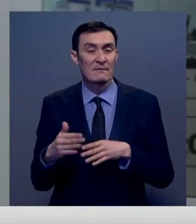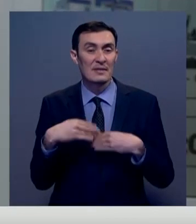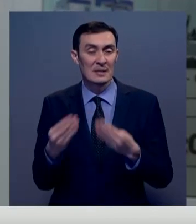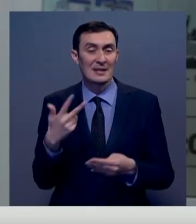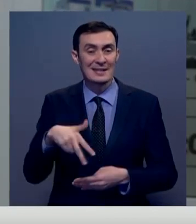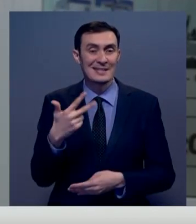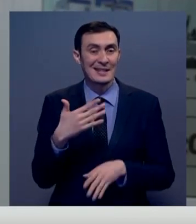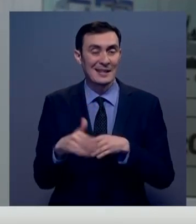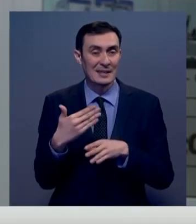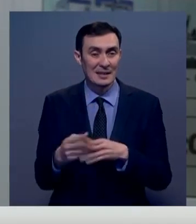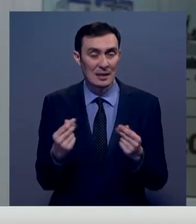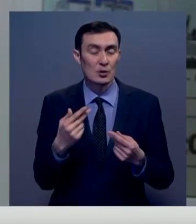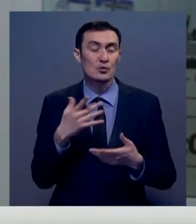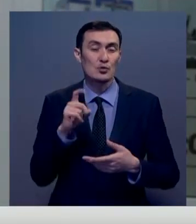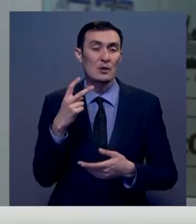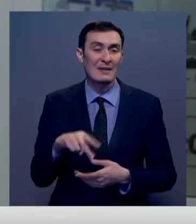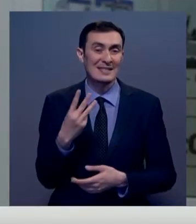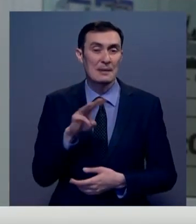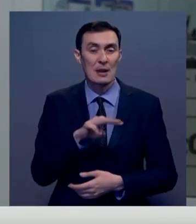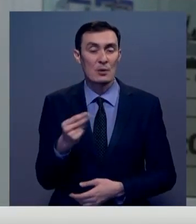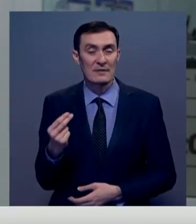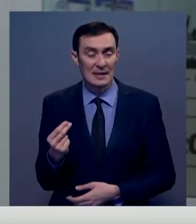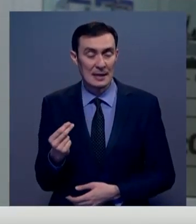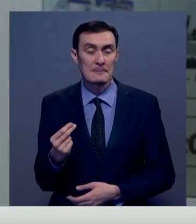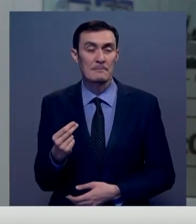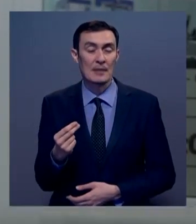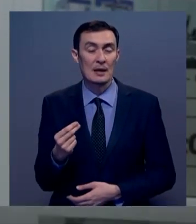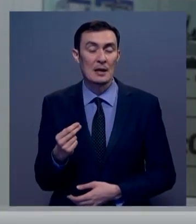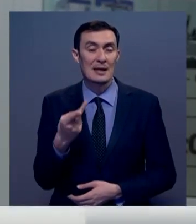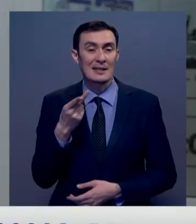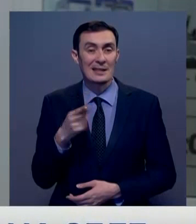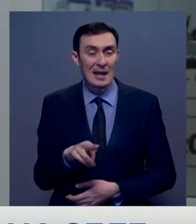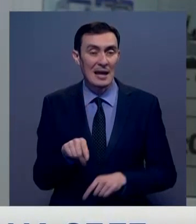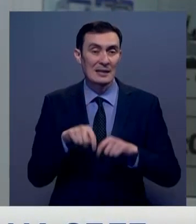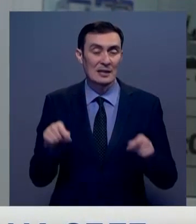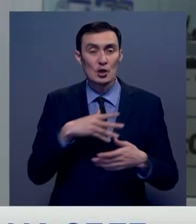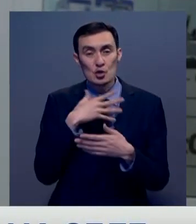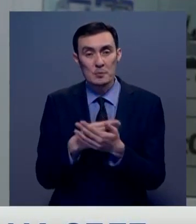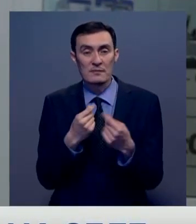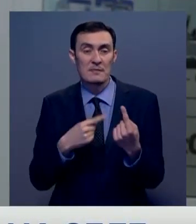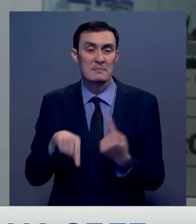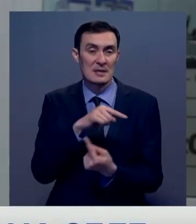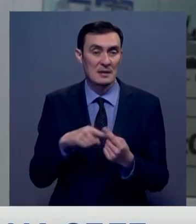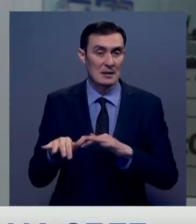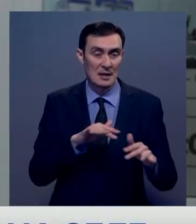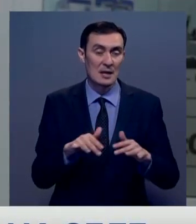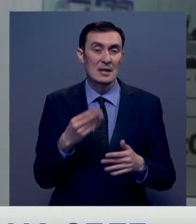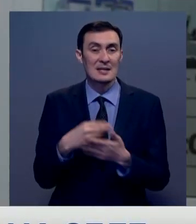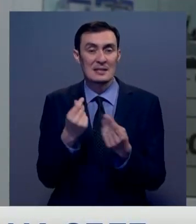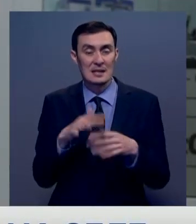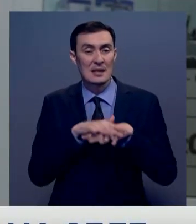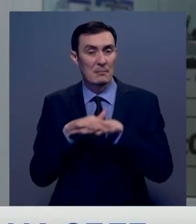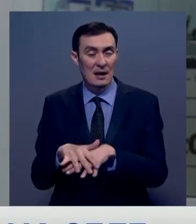33 кредита на сумму 123 миллиона тенге для открытия собственного дела. Деньги